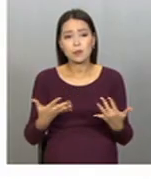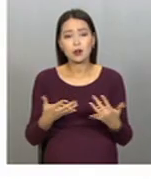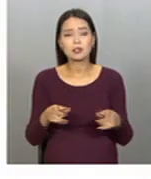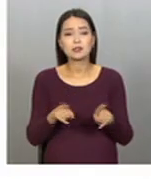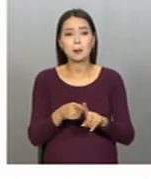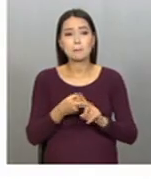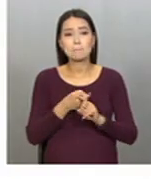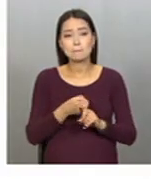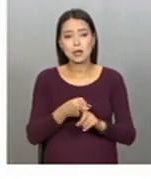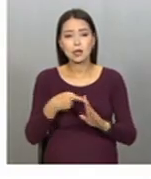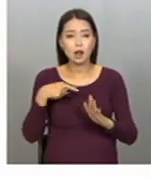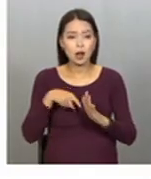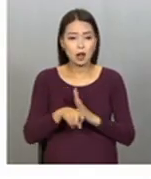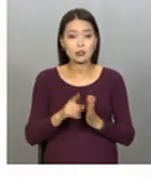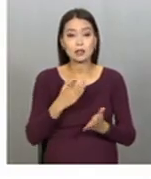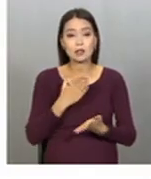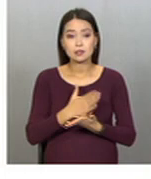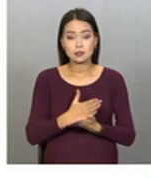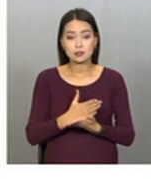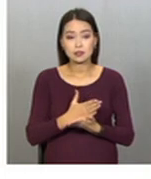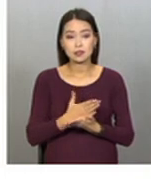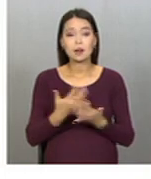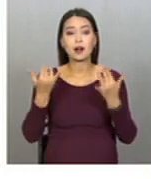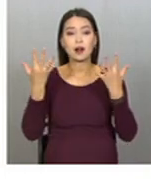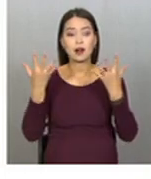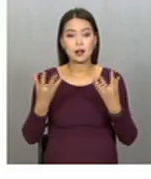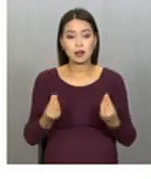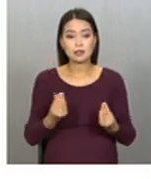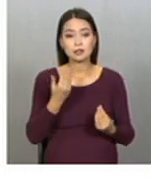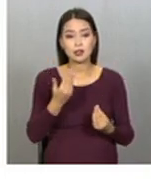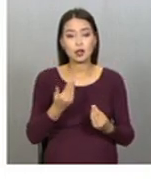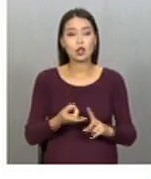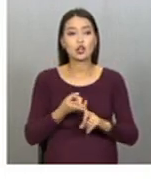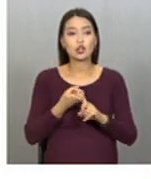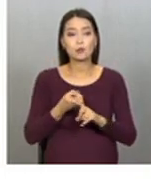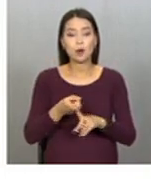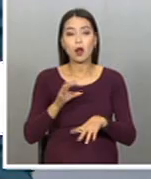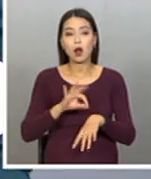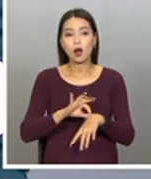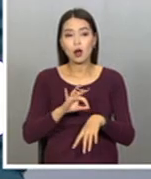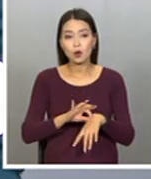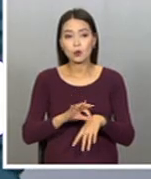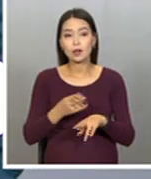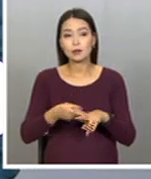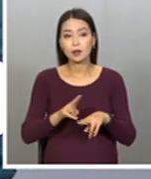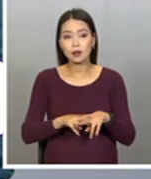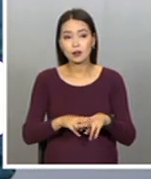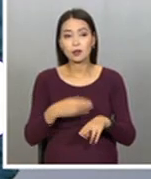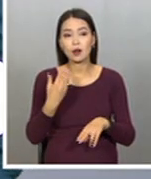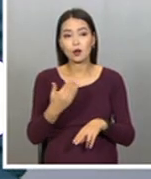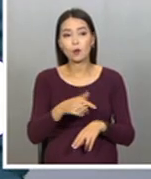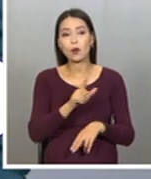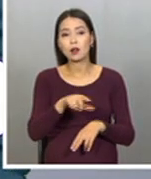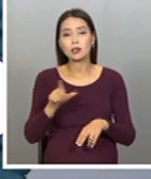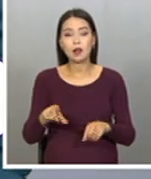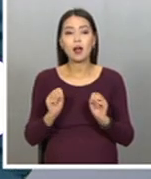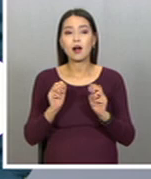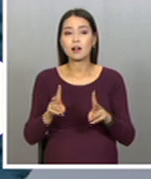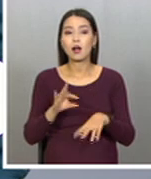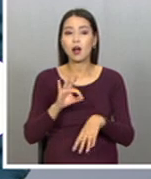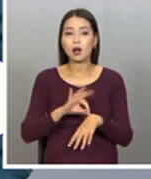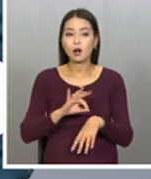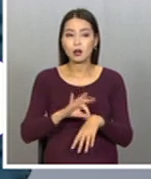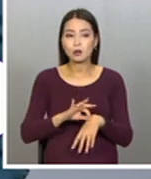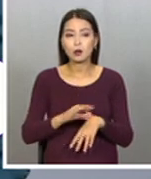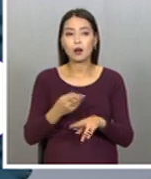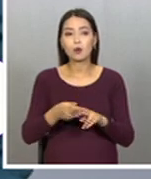микроағзалар тіршілік етеді. Қазіргі таңда сіздер жұқпалы аурулар деген не? Олармен адам қалай ауырады? Олар